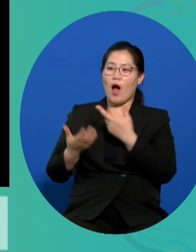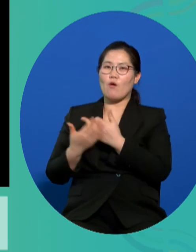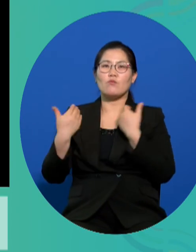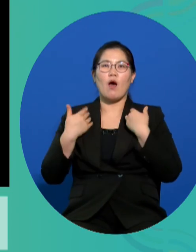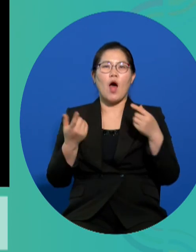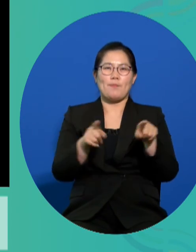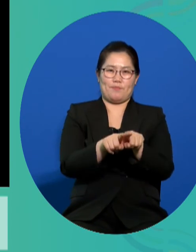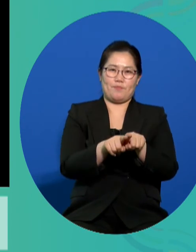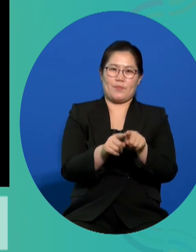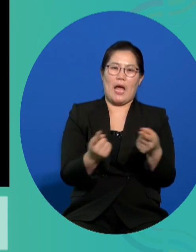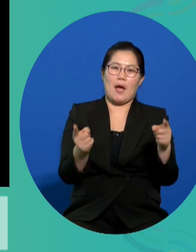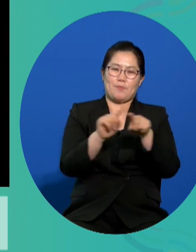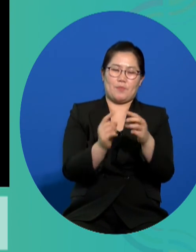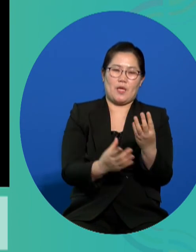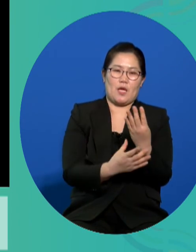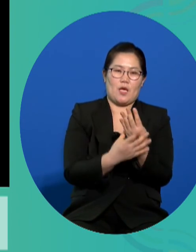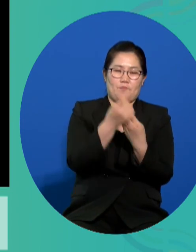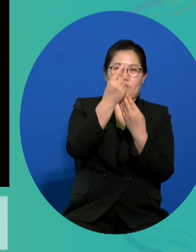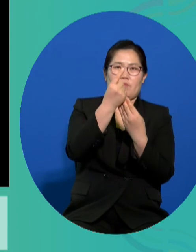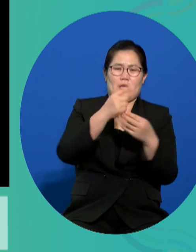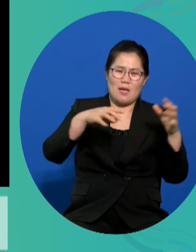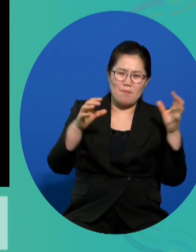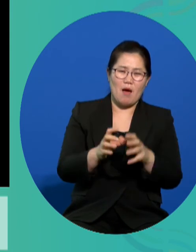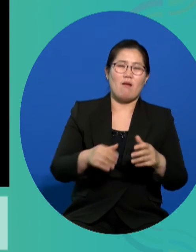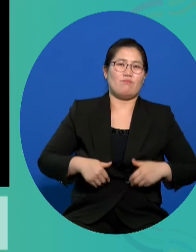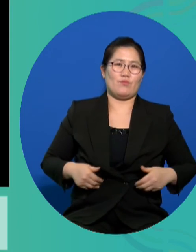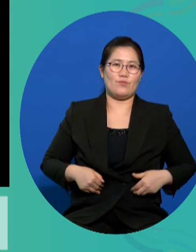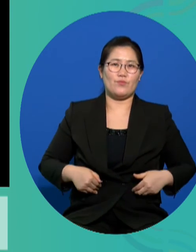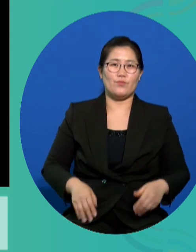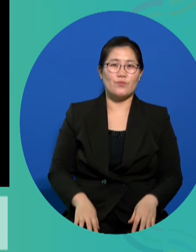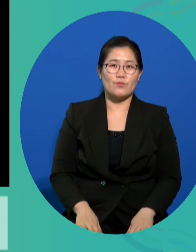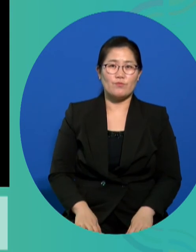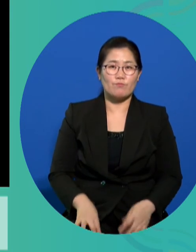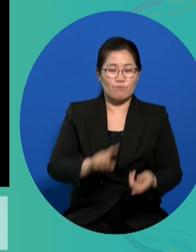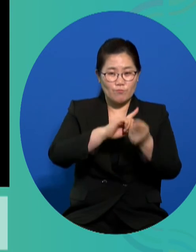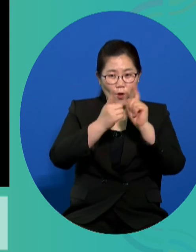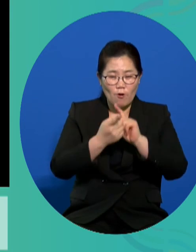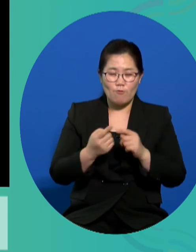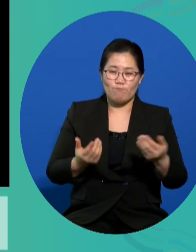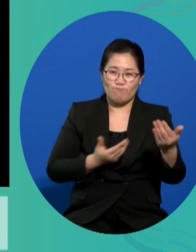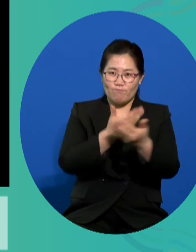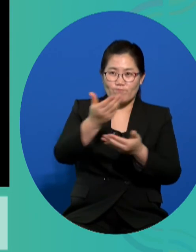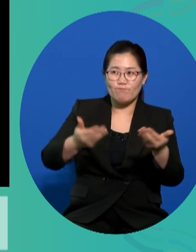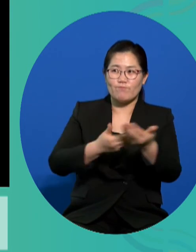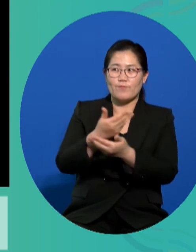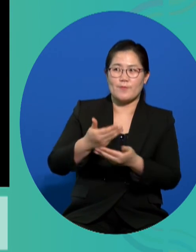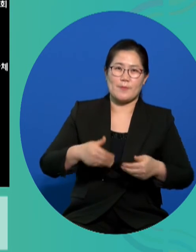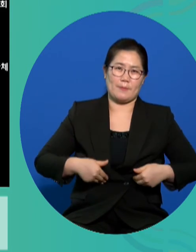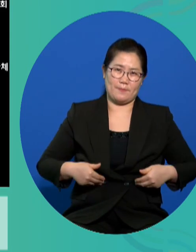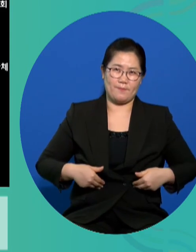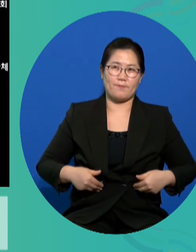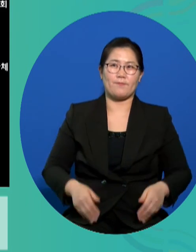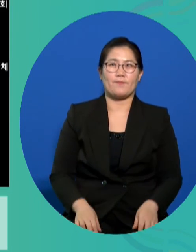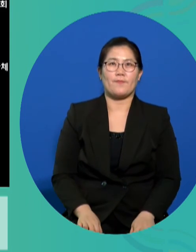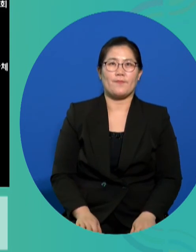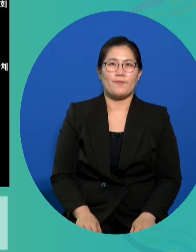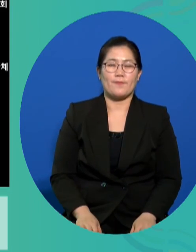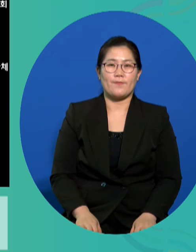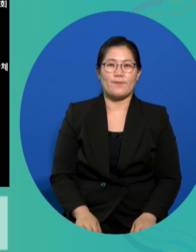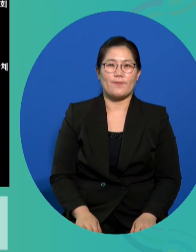이 기념재단하고 보다 더 연계하고 협력 소통해야 되지 않을까 이런 생각을